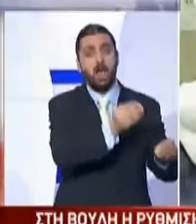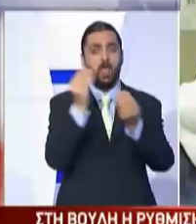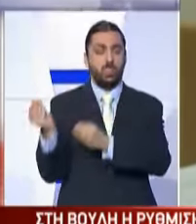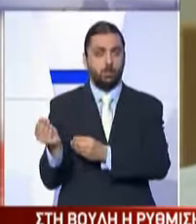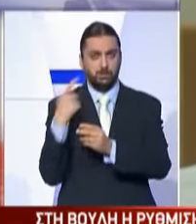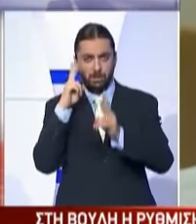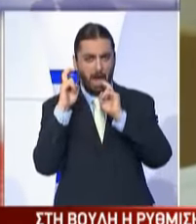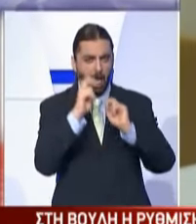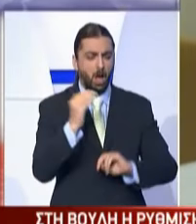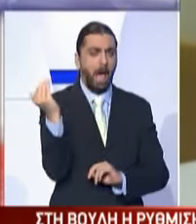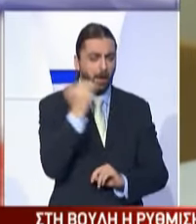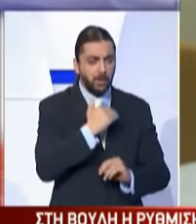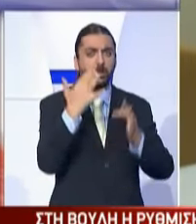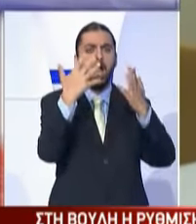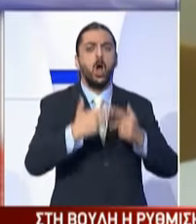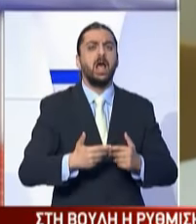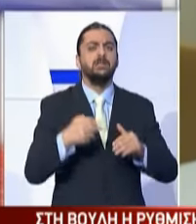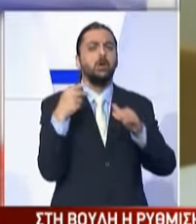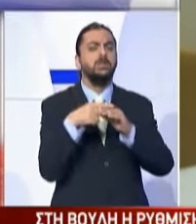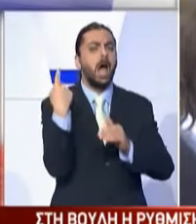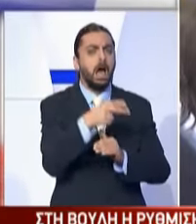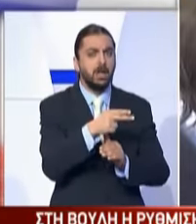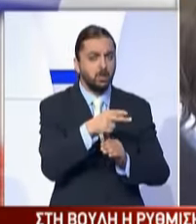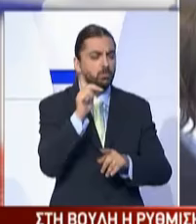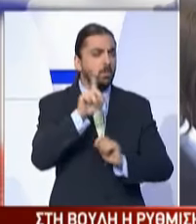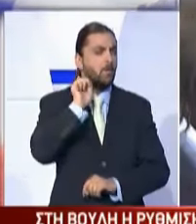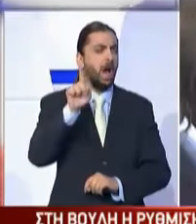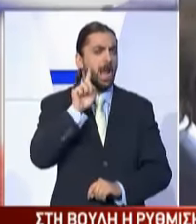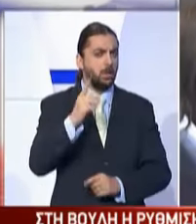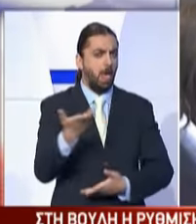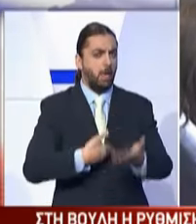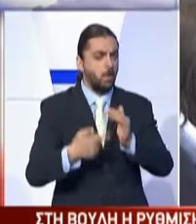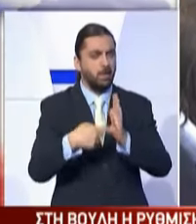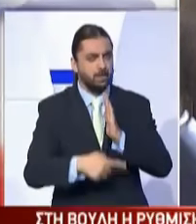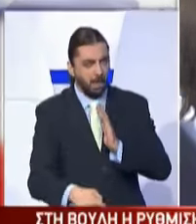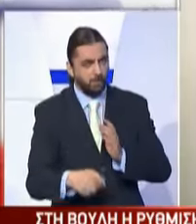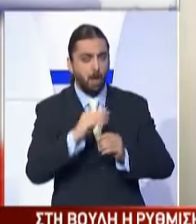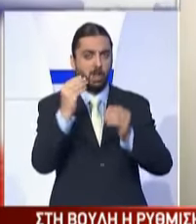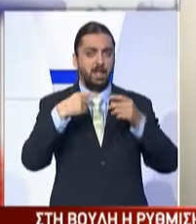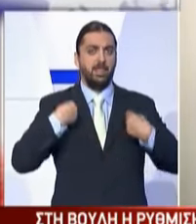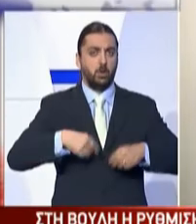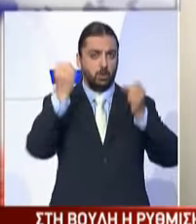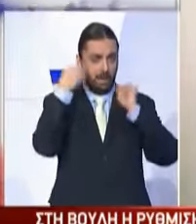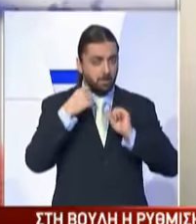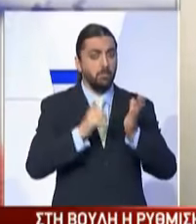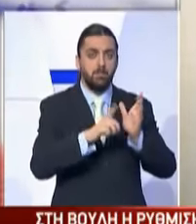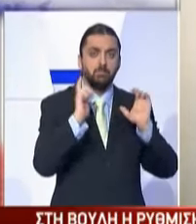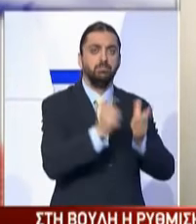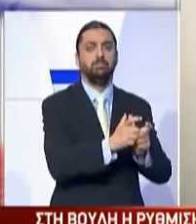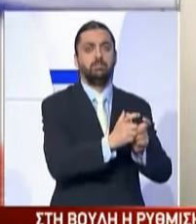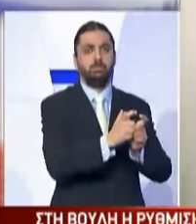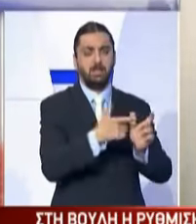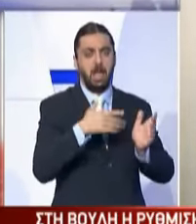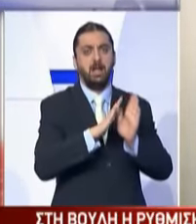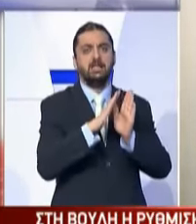άμεσα και να δεσμεύονται οι λογαριασμοί, όσον αποδεδειγμένα έχουν εμπλακεί σε παράνομες δραστηριότητες που ζημιώνουν το δημόσιο. Κάποια στιγμή λοιπόν η διασταύρωση